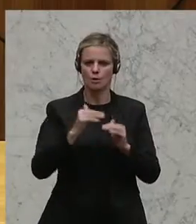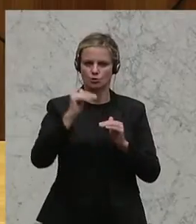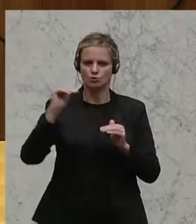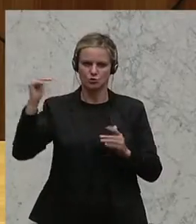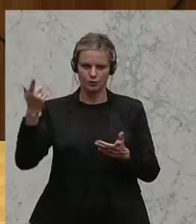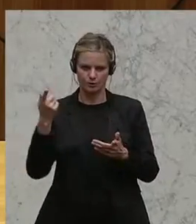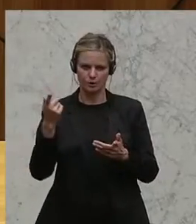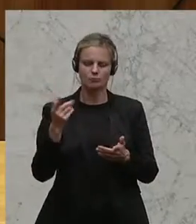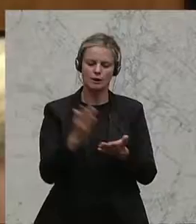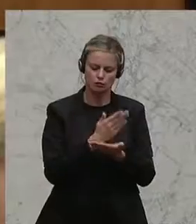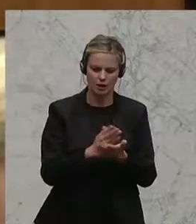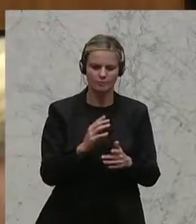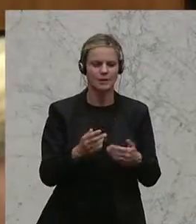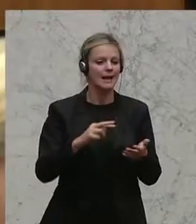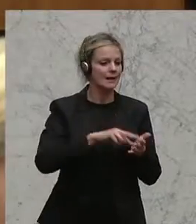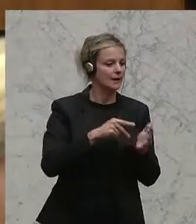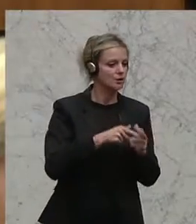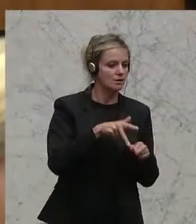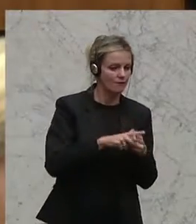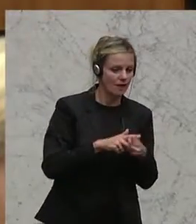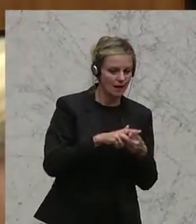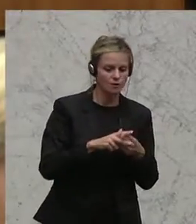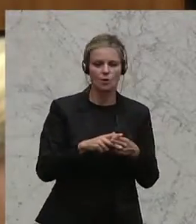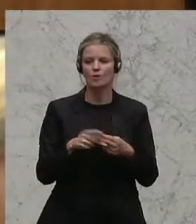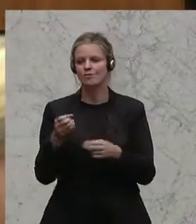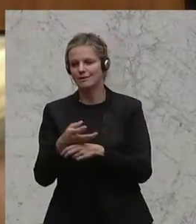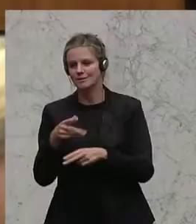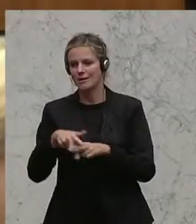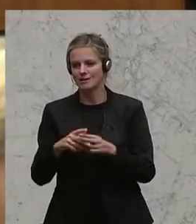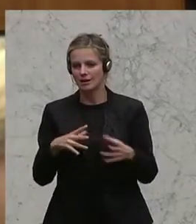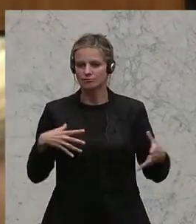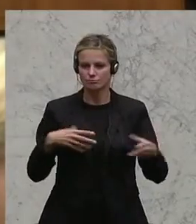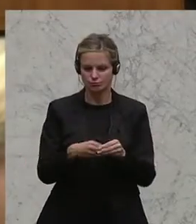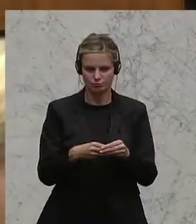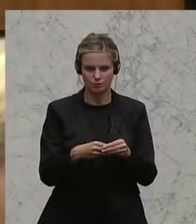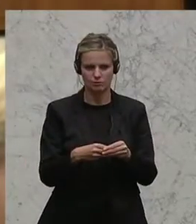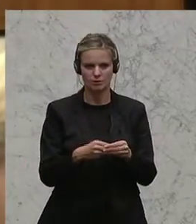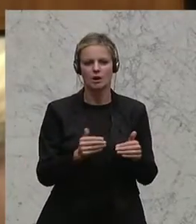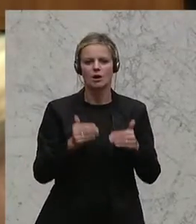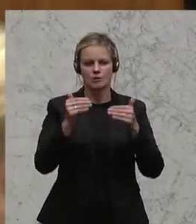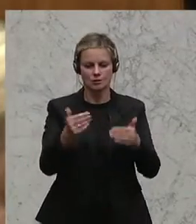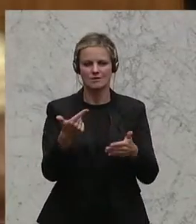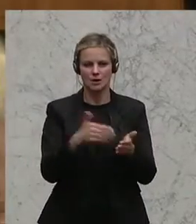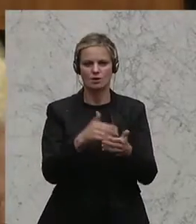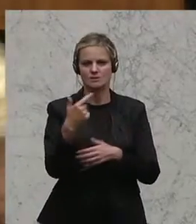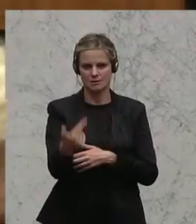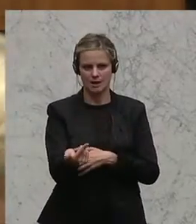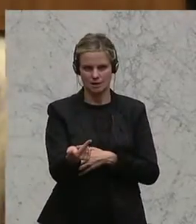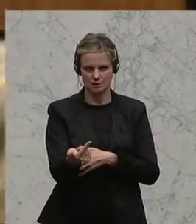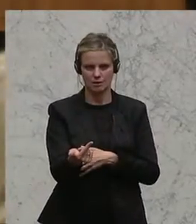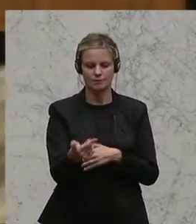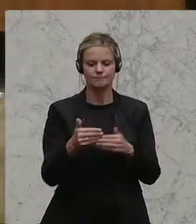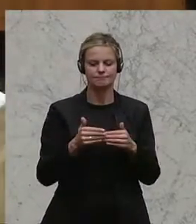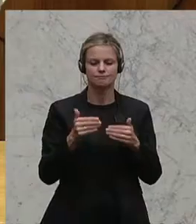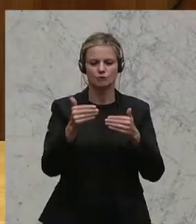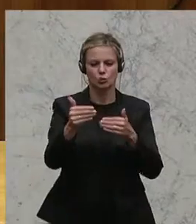Die Zusammenlegung der Fächer technisches Werken und textiles Werken verschoben auf 2020, bis dort